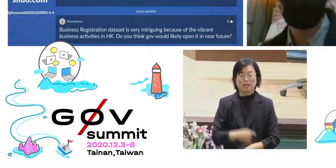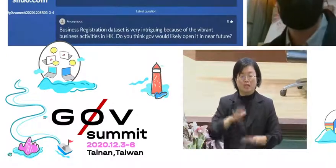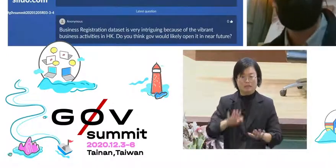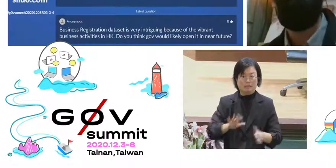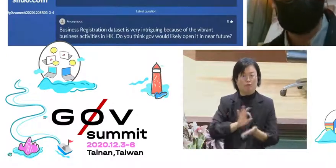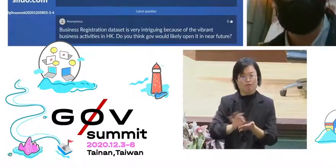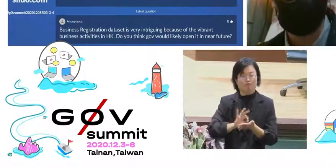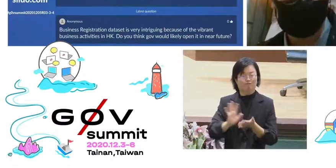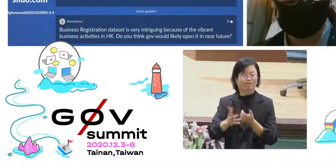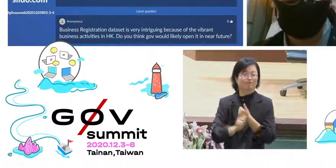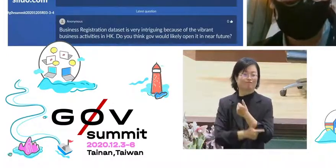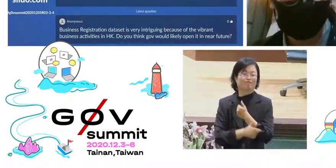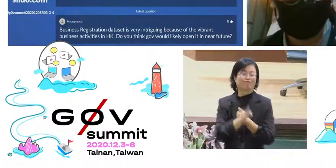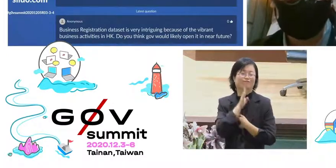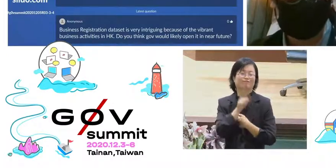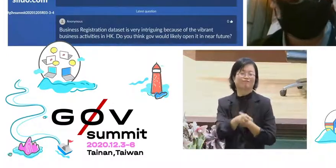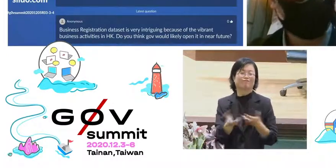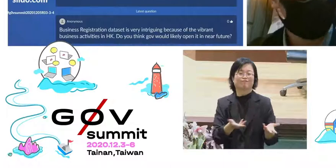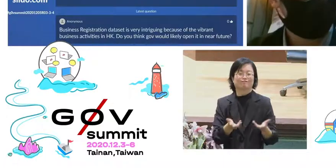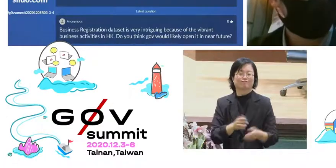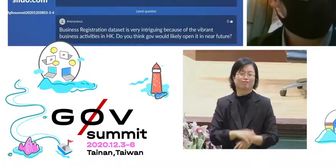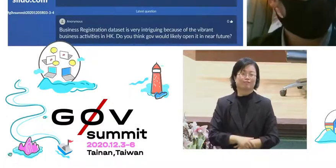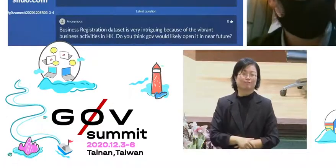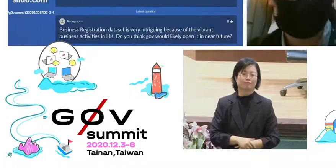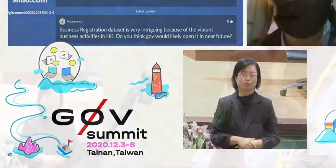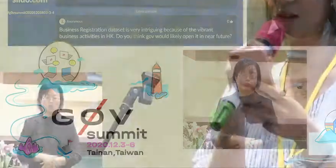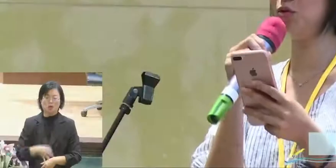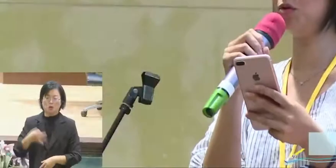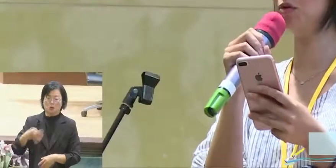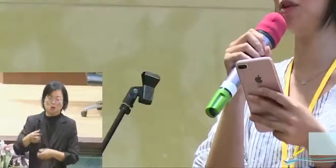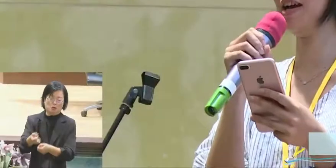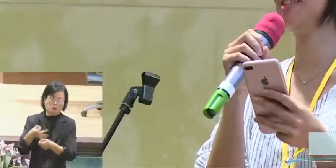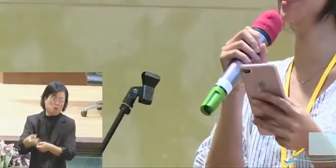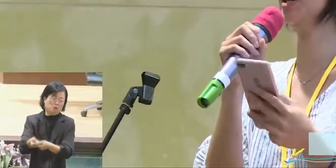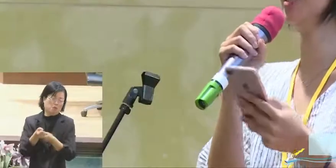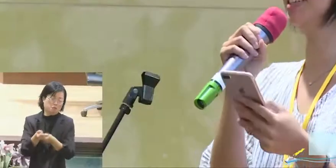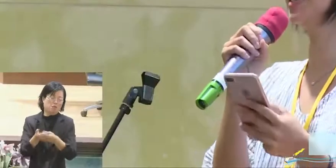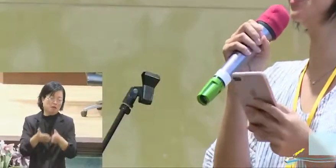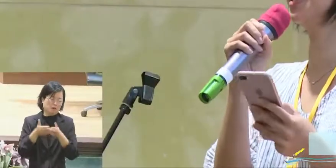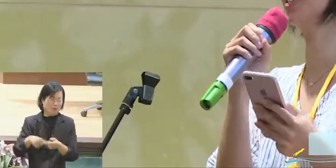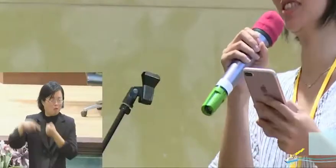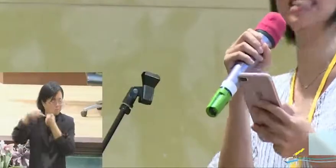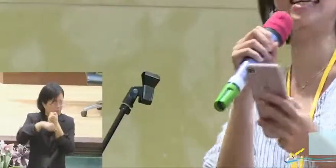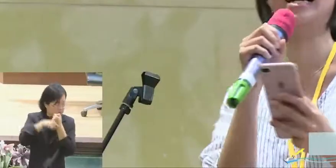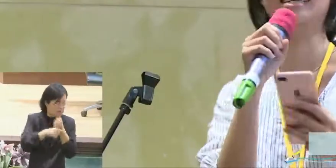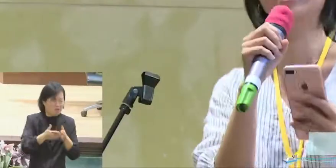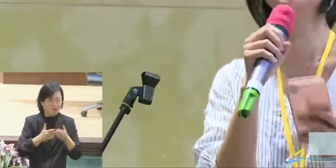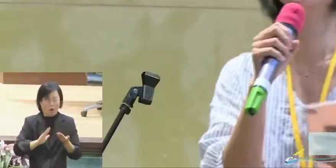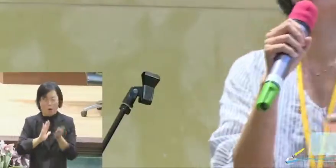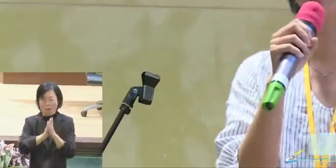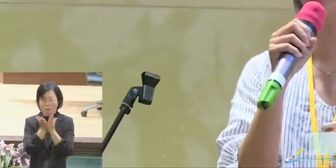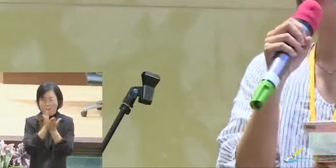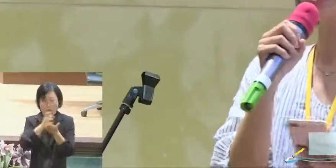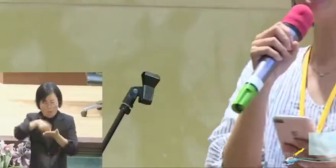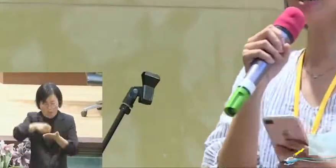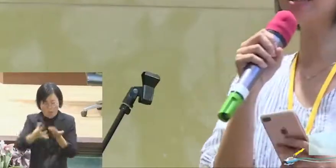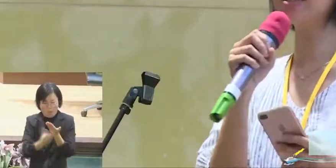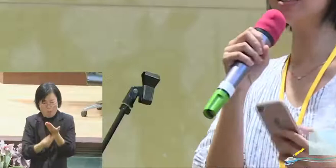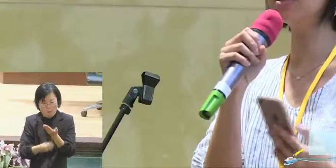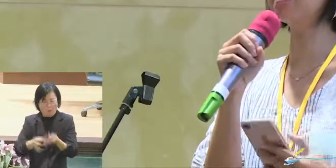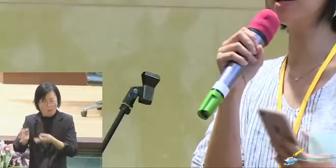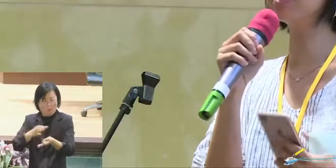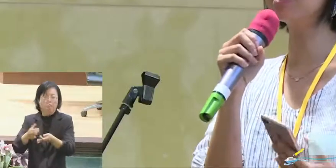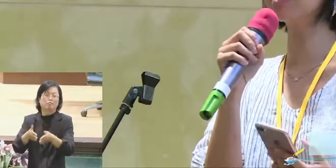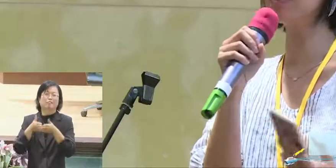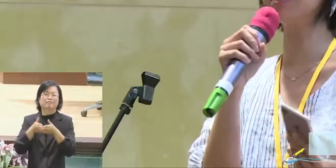式。 好，所以其实不只是募款，又要研究，还要出书，还要站到第一线，又增加一个。然后，而且